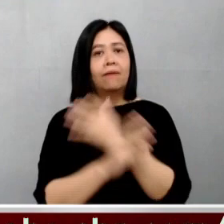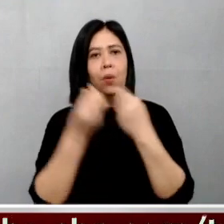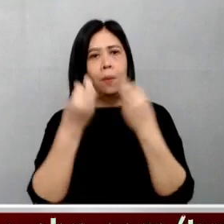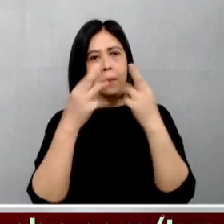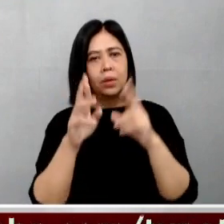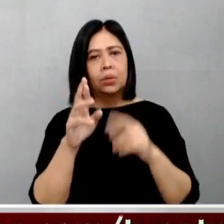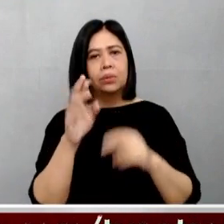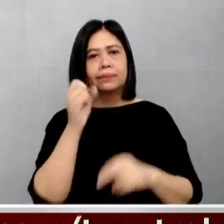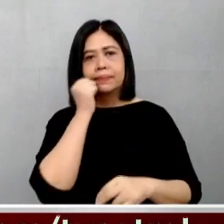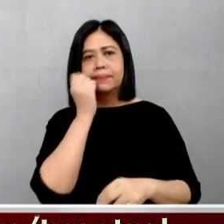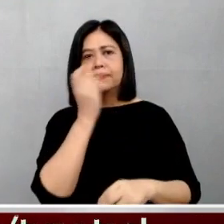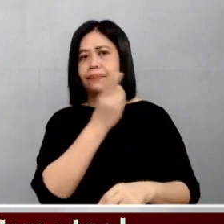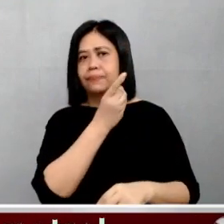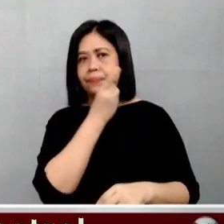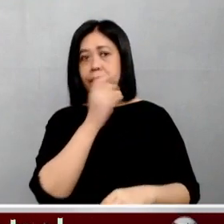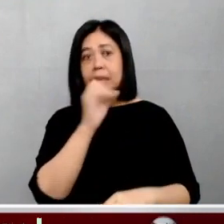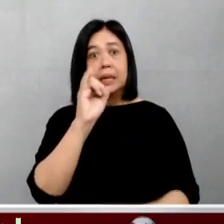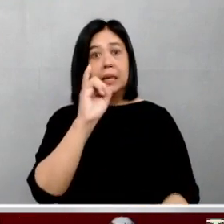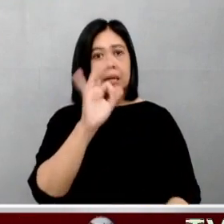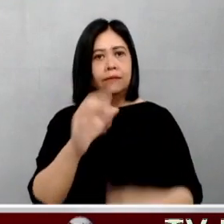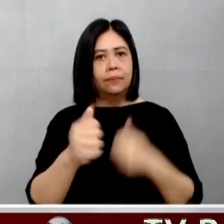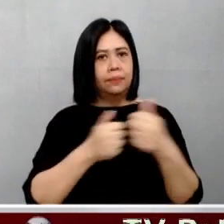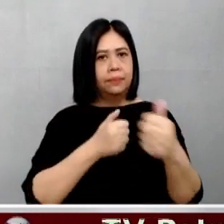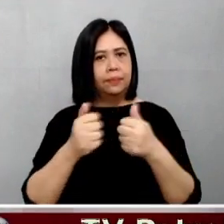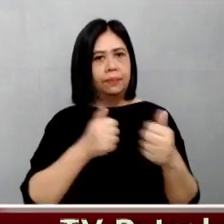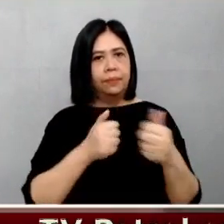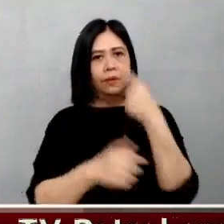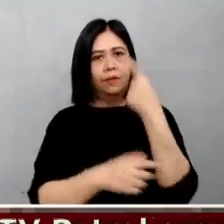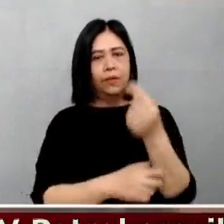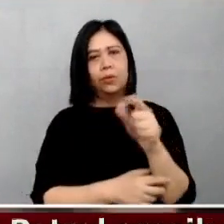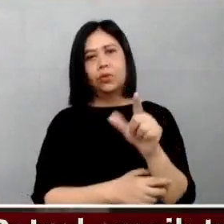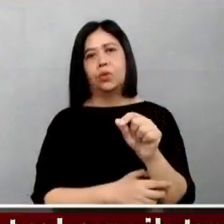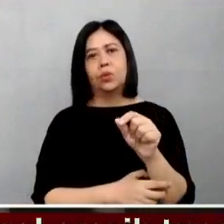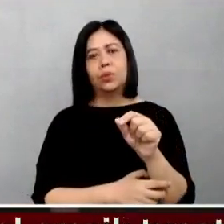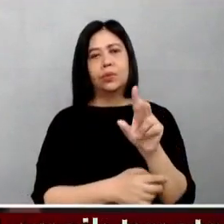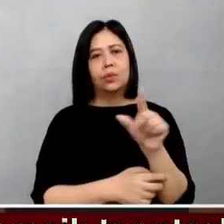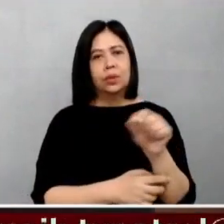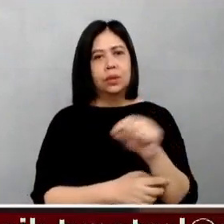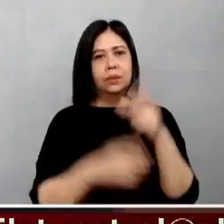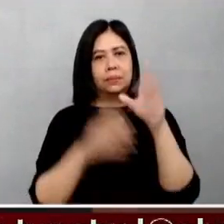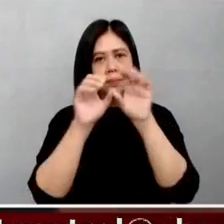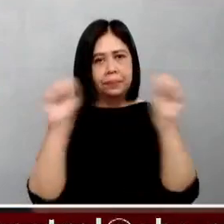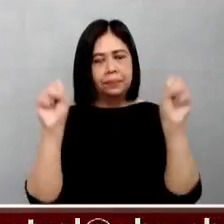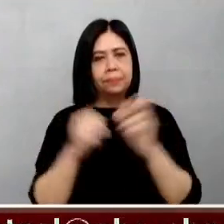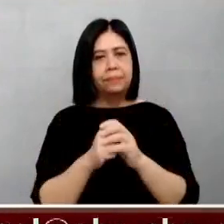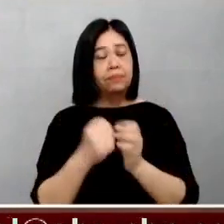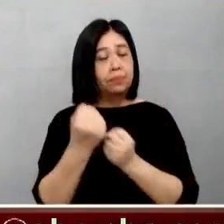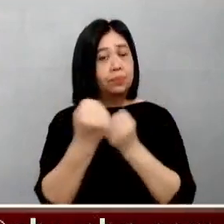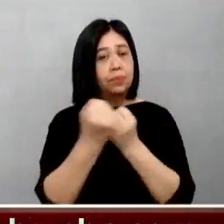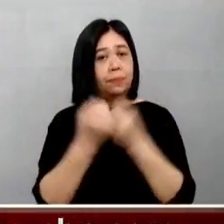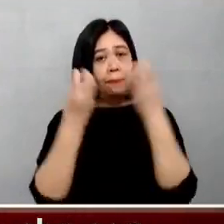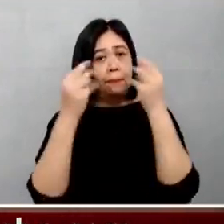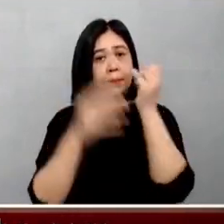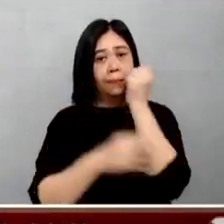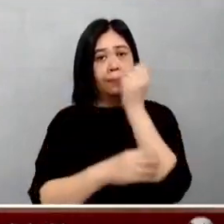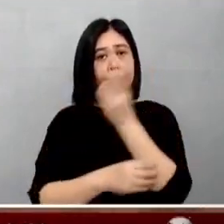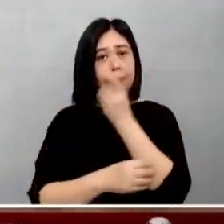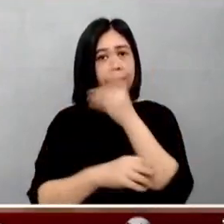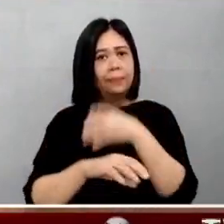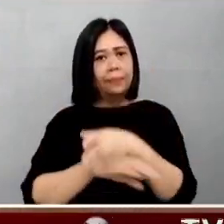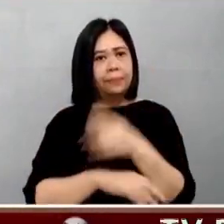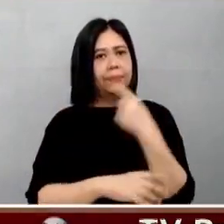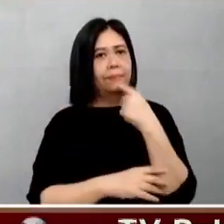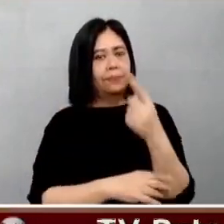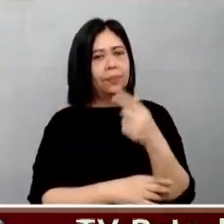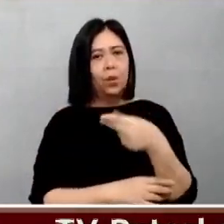Duterte Carpio kung tatakbo siya sa pagkapangulo. Kinumpirma ni Angara ang pagsuporta kay Mayor Sara matapos sabihin ni